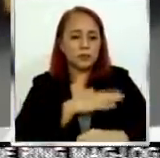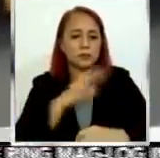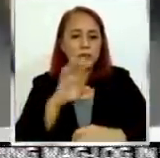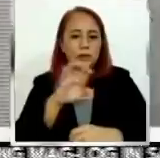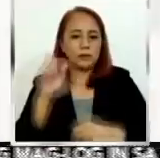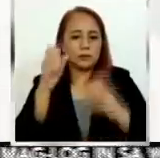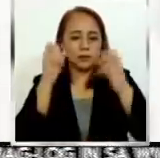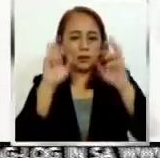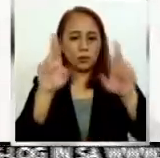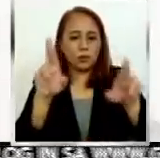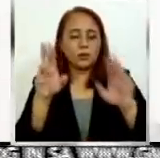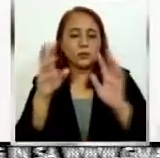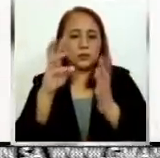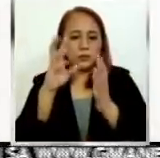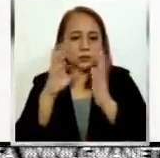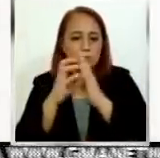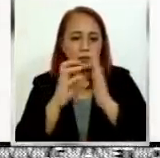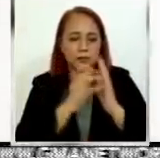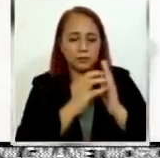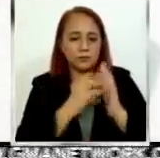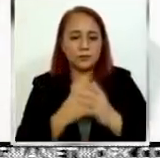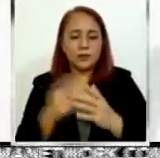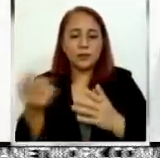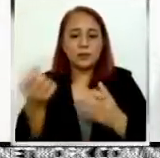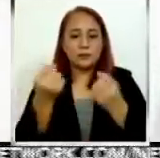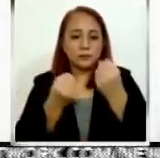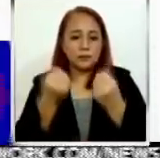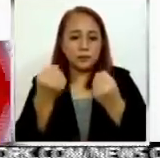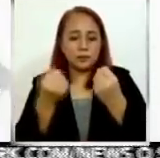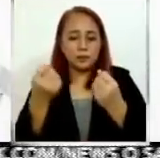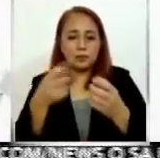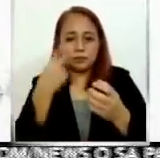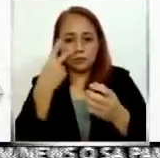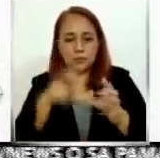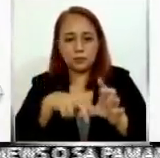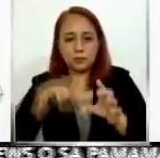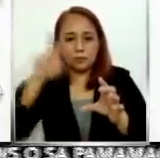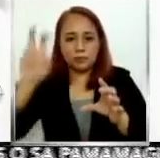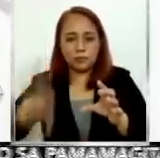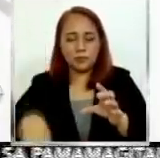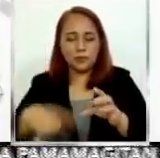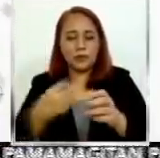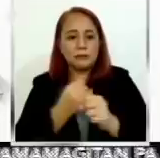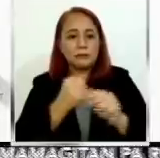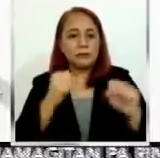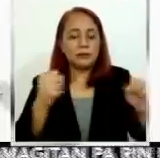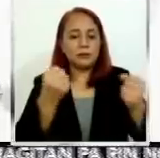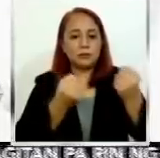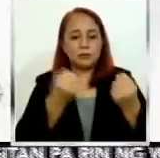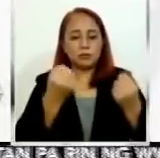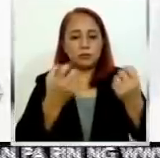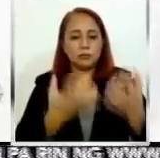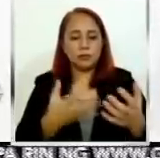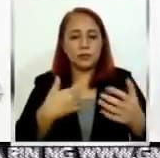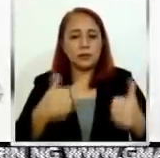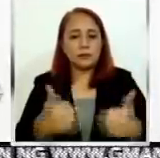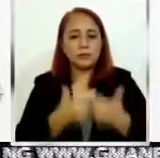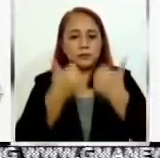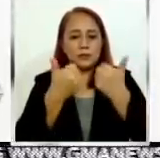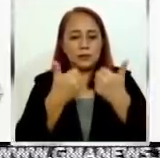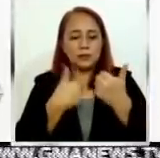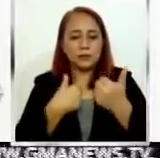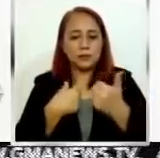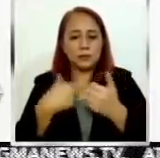lungsod. Ito po yung driver, nakatalon po siya. Nakaligtas din ang driver na yan ng naaksidenteng oil tanker sa